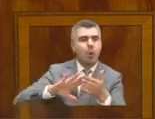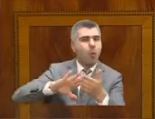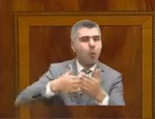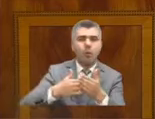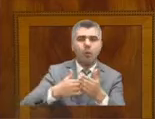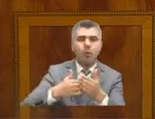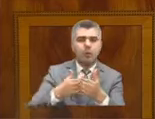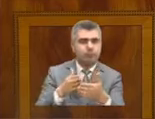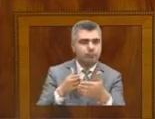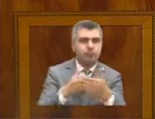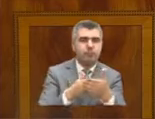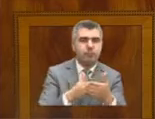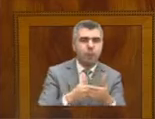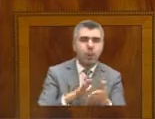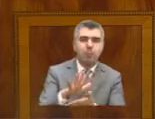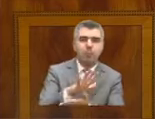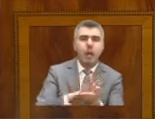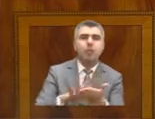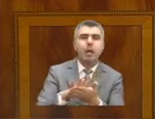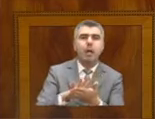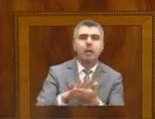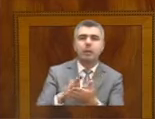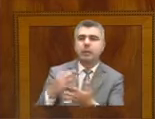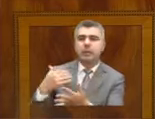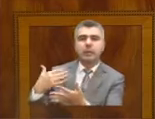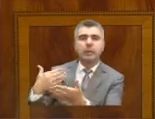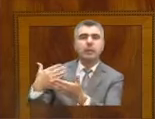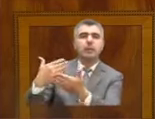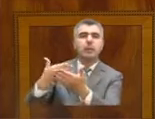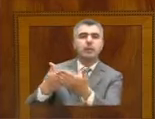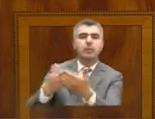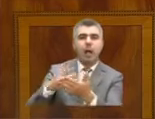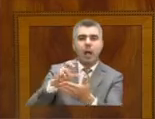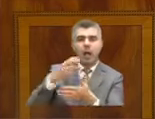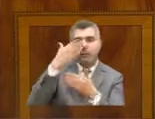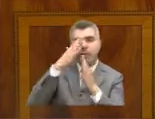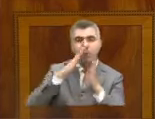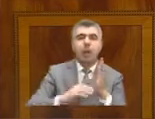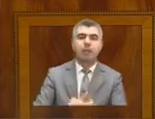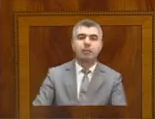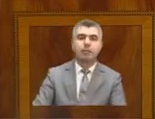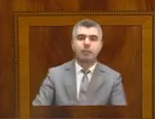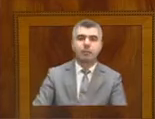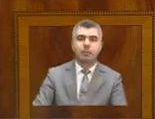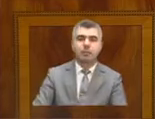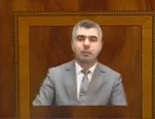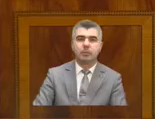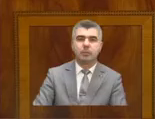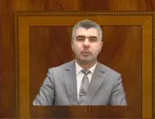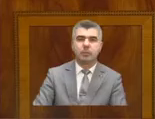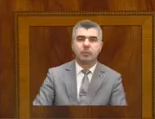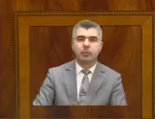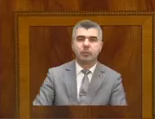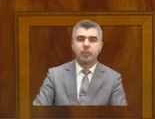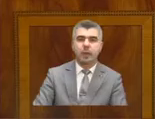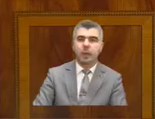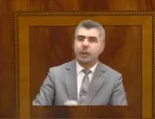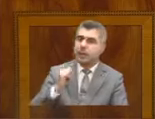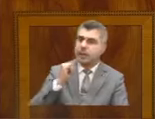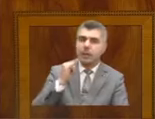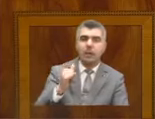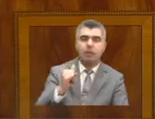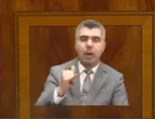المواقف والمحطات التاريخية الفارقة التي عرفتها بلادنا، وذلك صونا